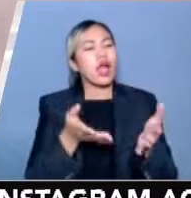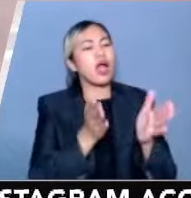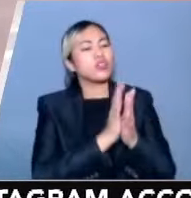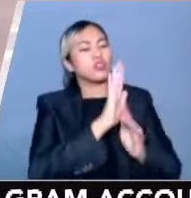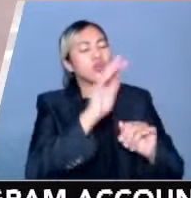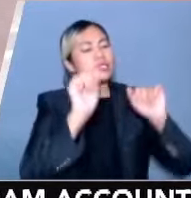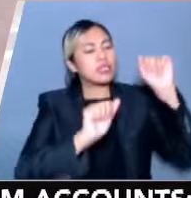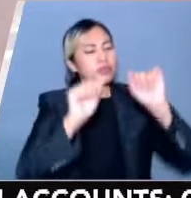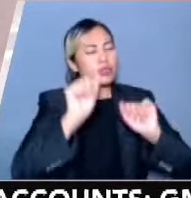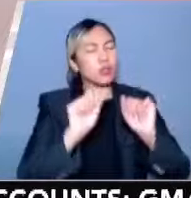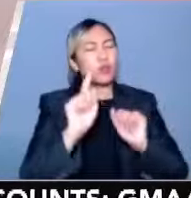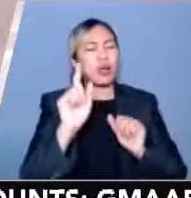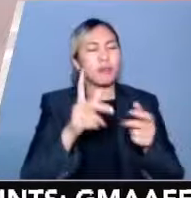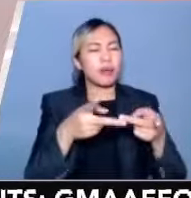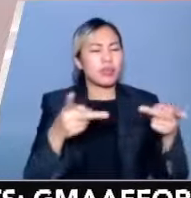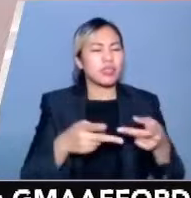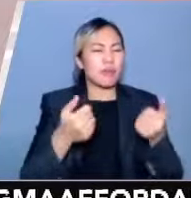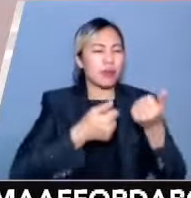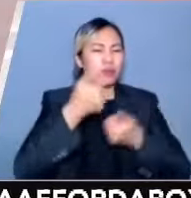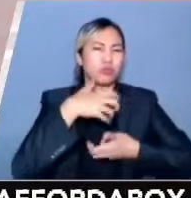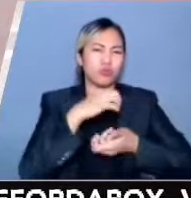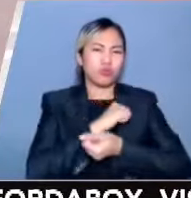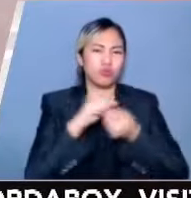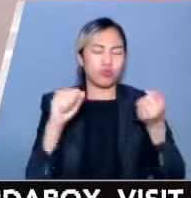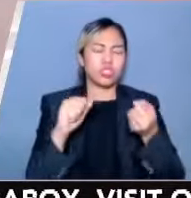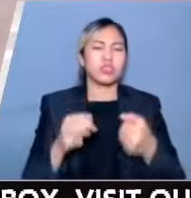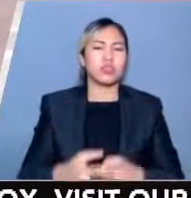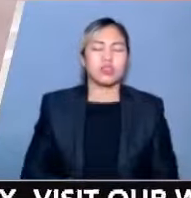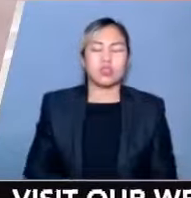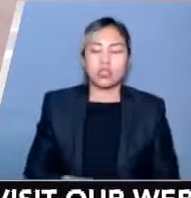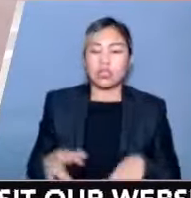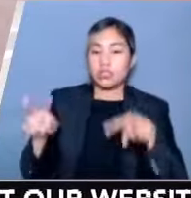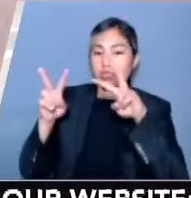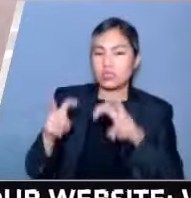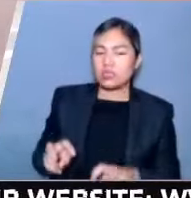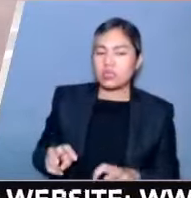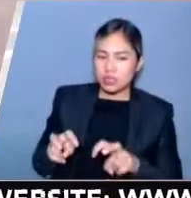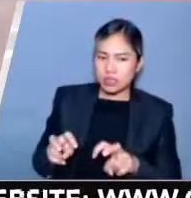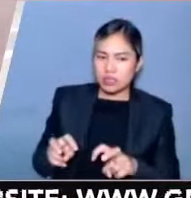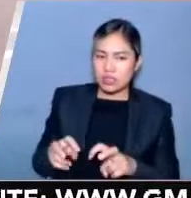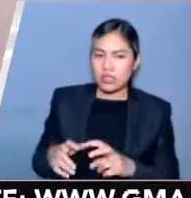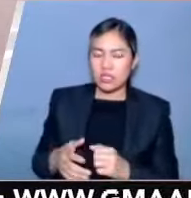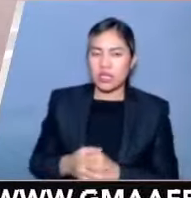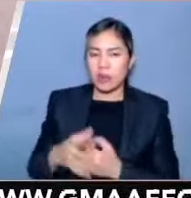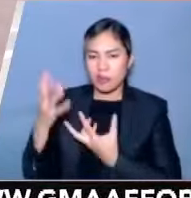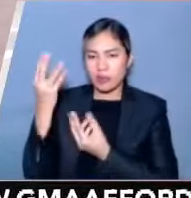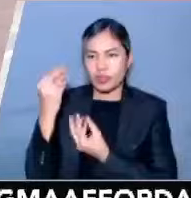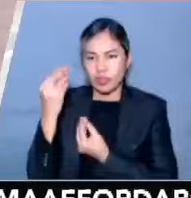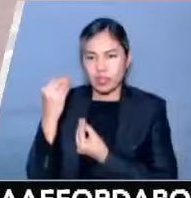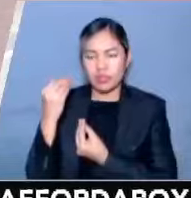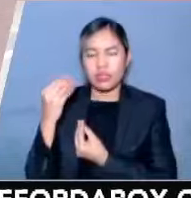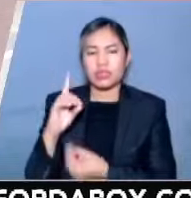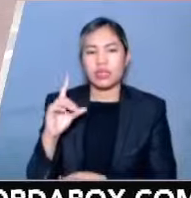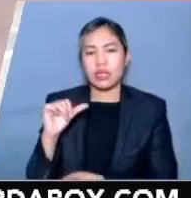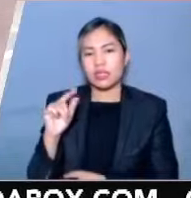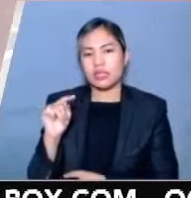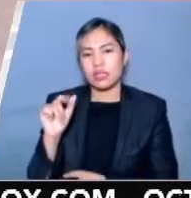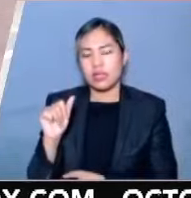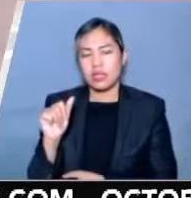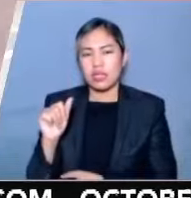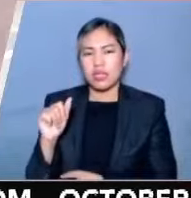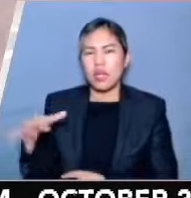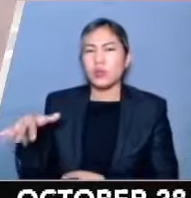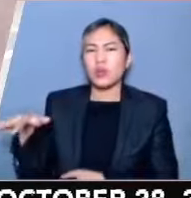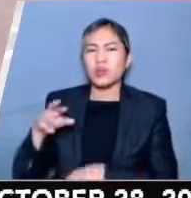Ang tinitingnan po namin dito, but dito sa kung pagbabasehan po itong latest na datos natin, region po kasi ito, no? Ito